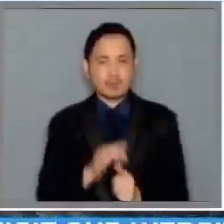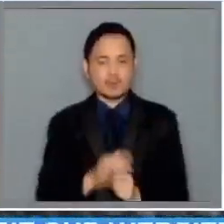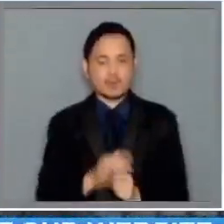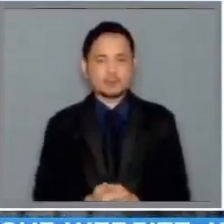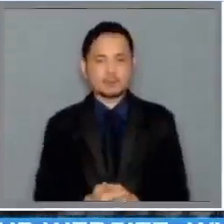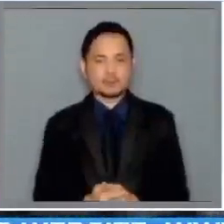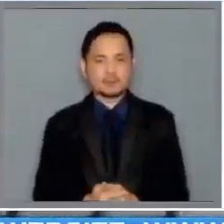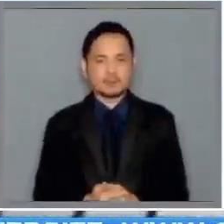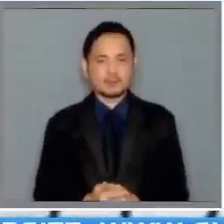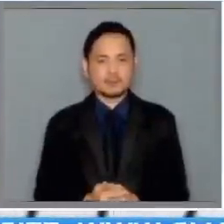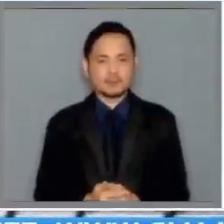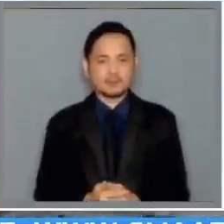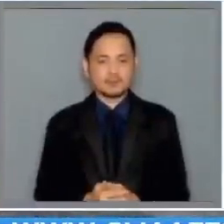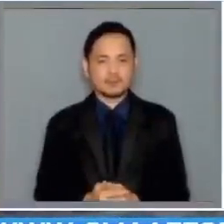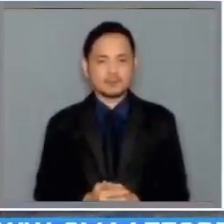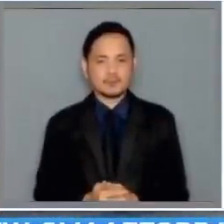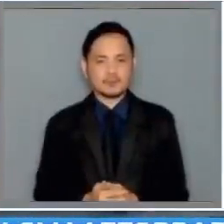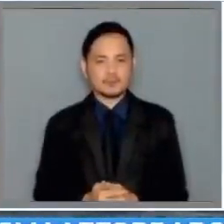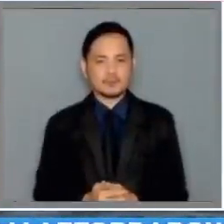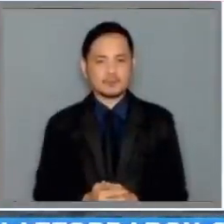salamat, Cedric Castillo.